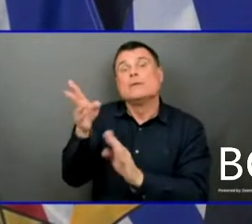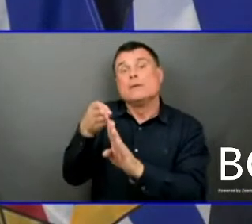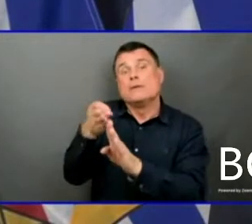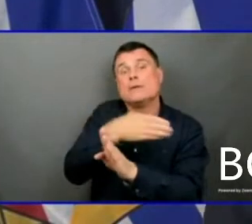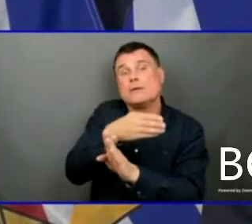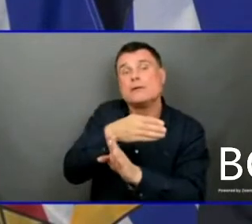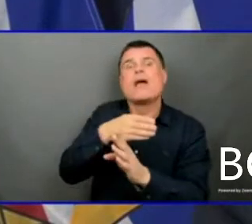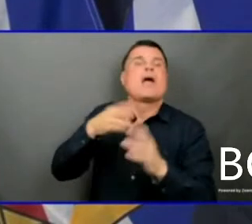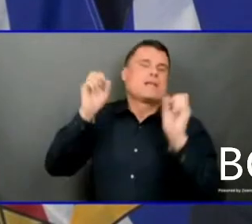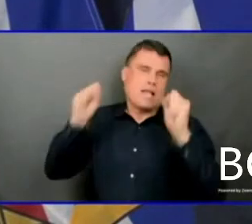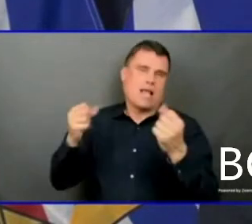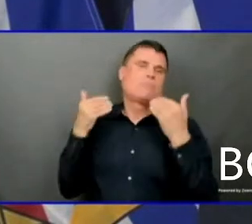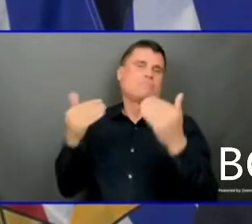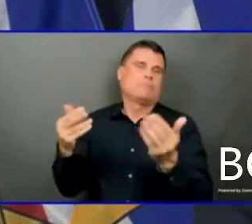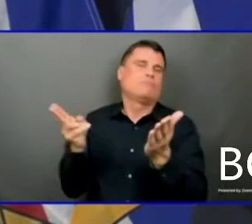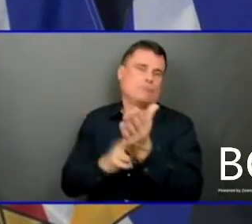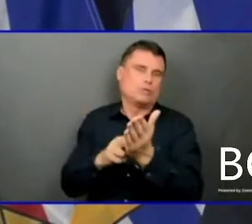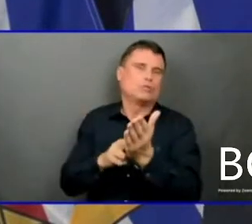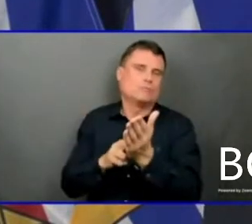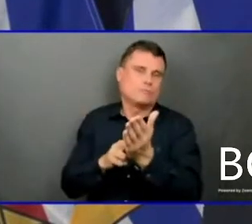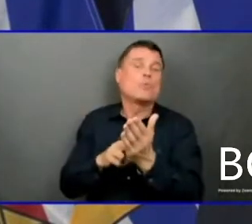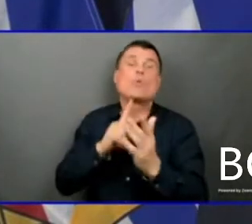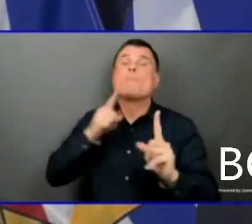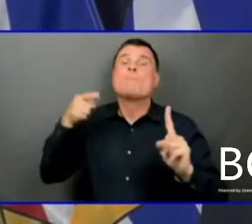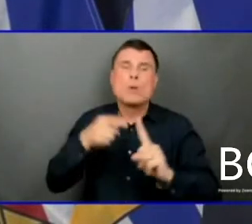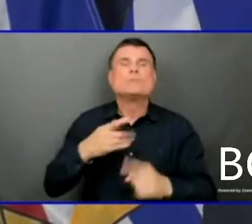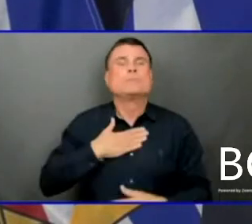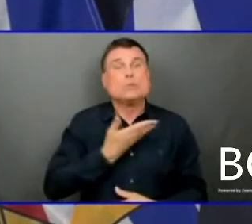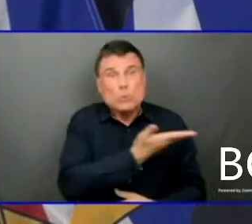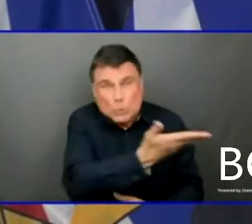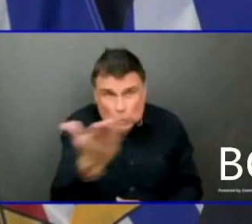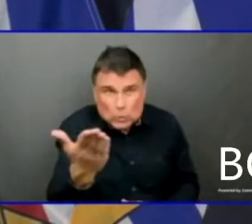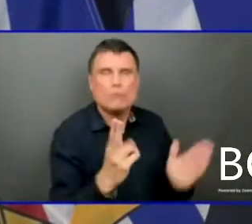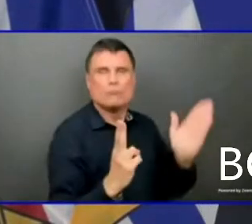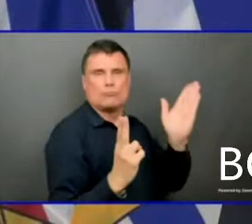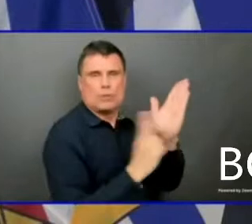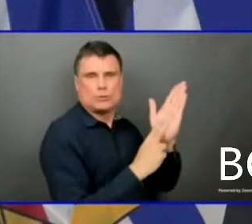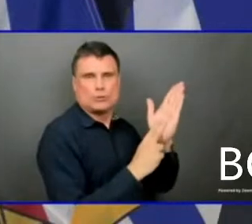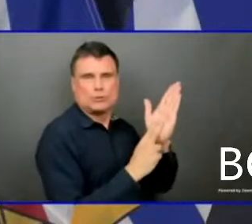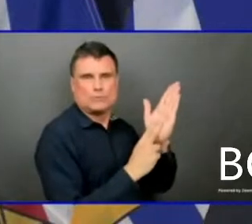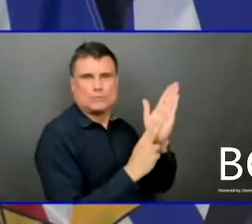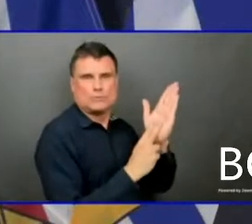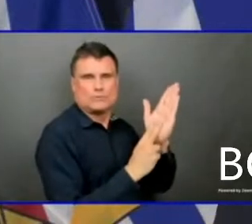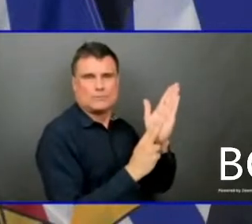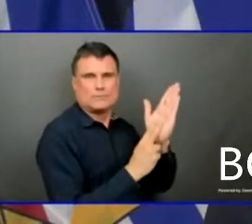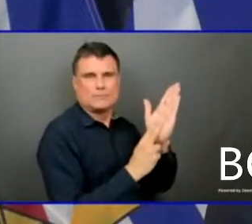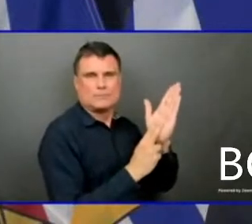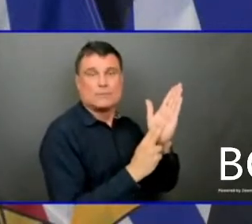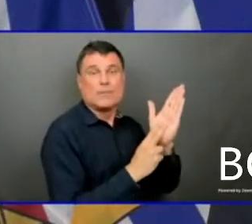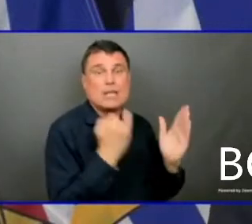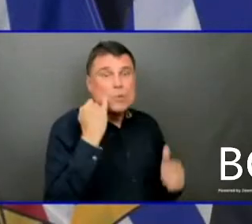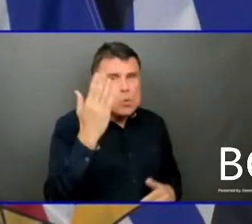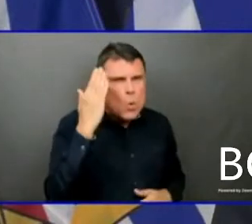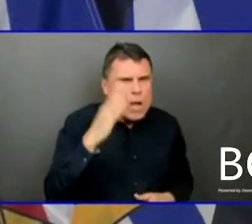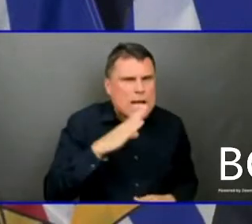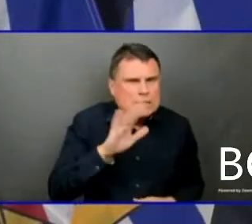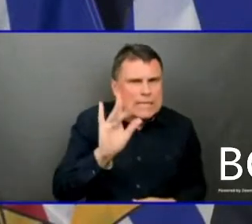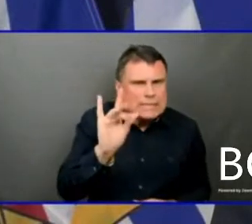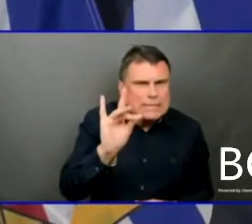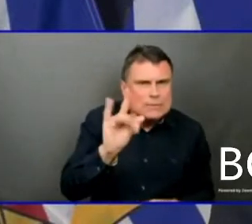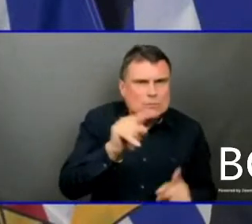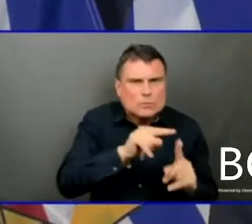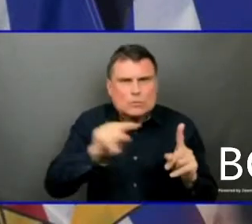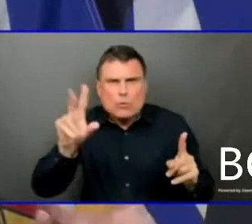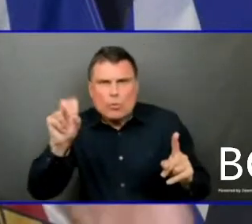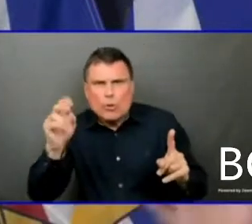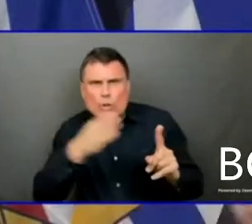那么同时大家一定要搞清楚，注册和预约是两回事，一定要先注册注册完了之后他们会通知